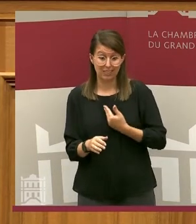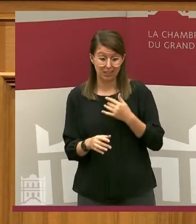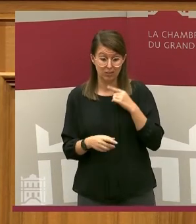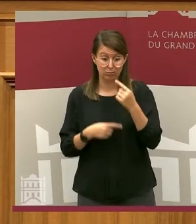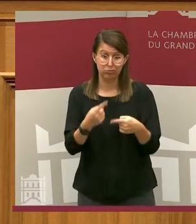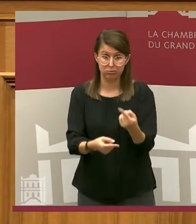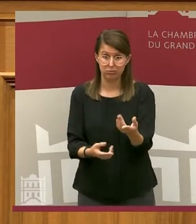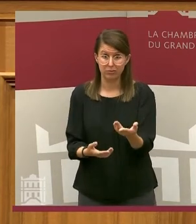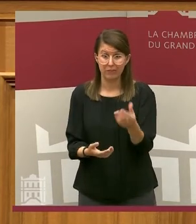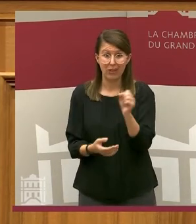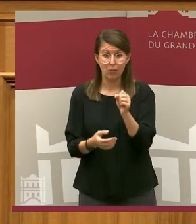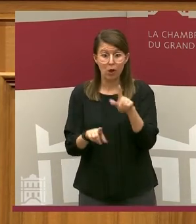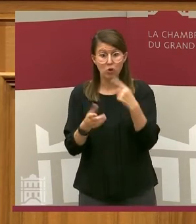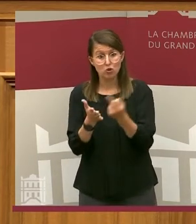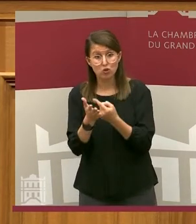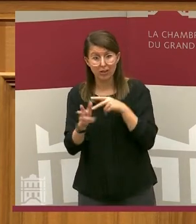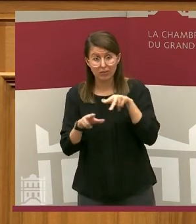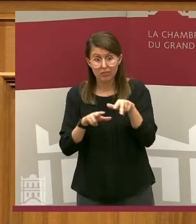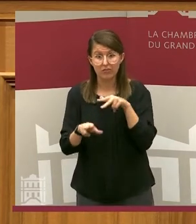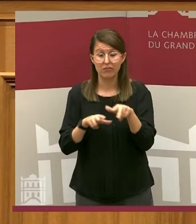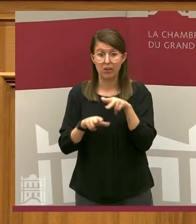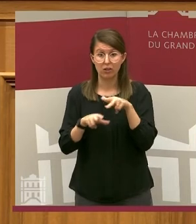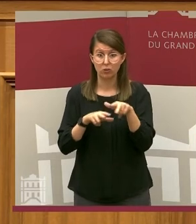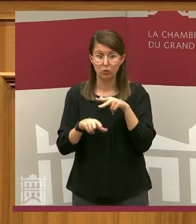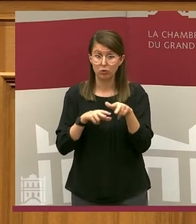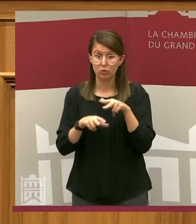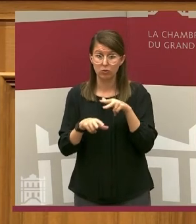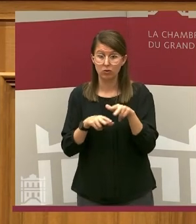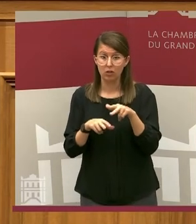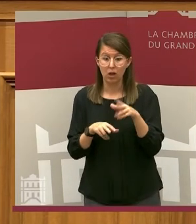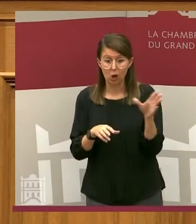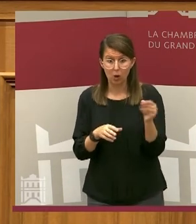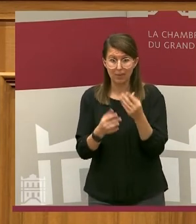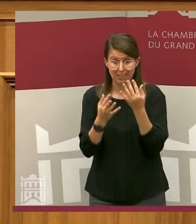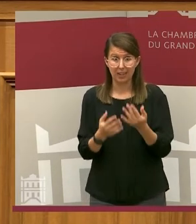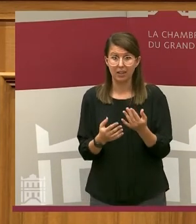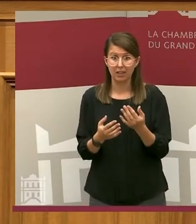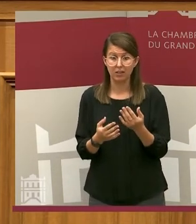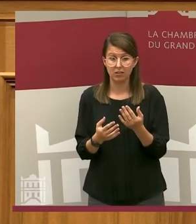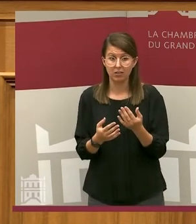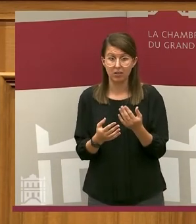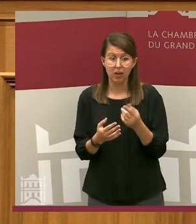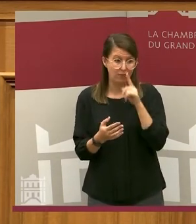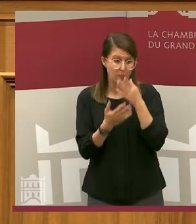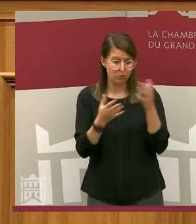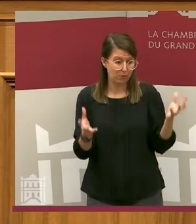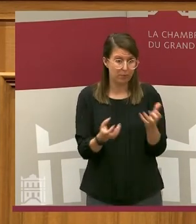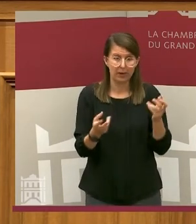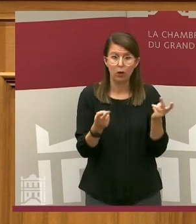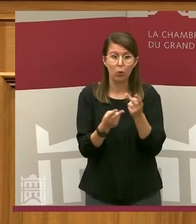Wenn die Steuerverwaltung für die Bewertung von meinem Terrain mit errechnet, ob ein Bäcker nicht mit dem Haus ist oder eine